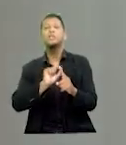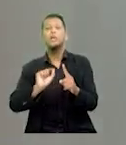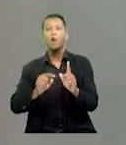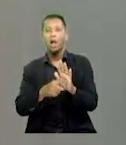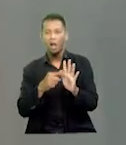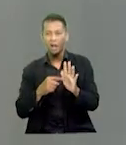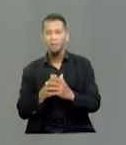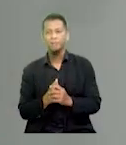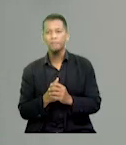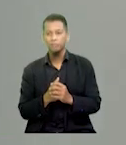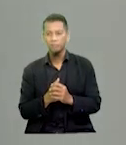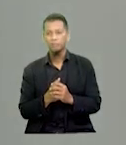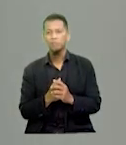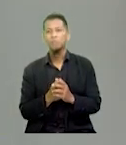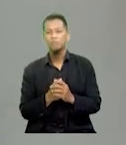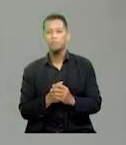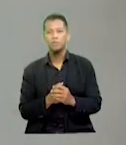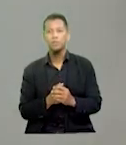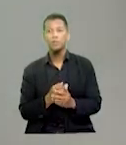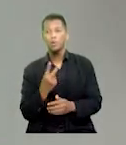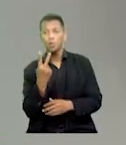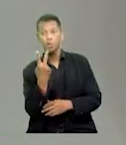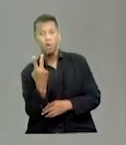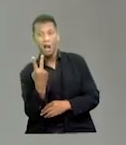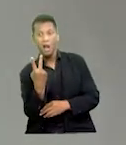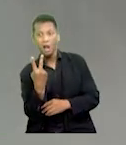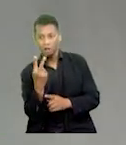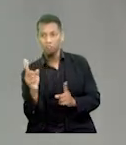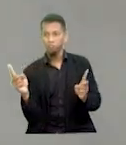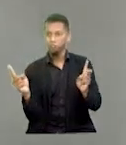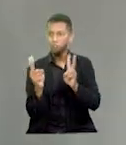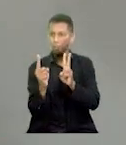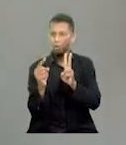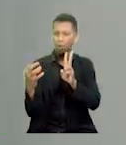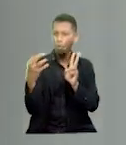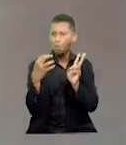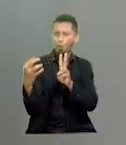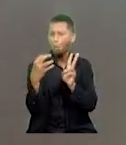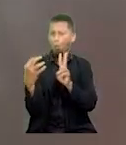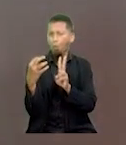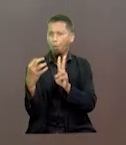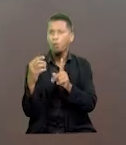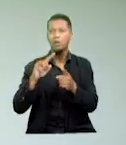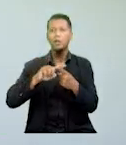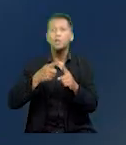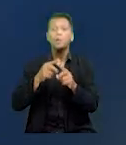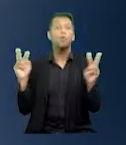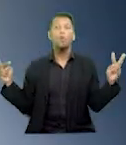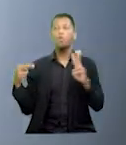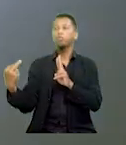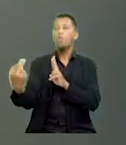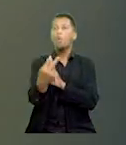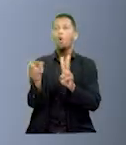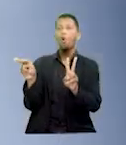Pengeroyokan ini berawal dari perkelahian antar dua siswi yang ditonton sejumlah teman-temannya. Tak disangka sejumlah teman pelaku ikut mengeroyok